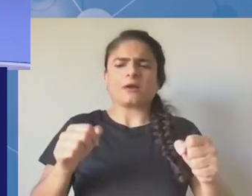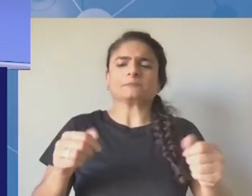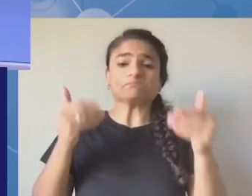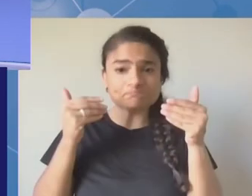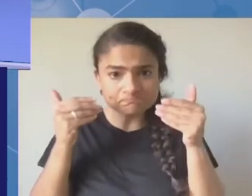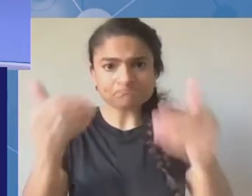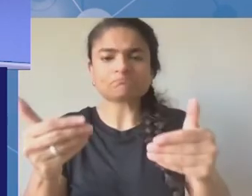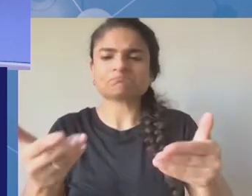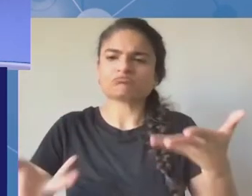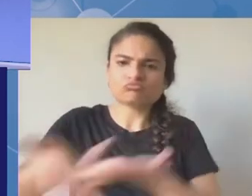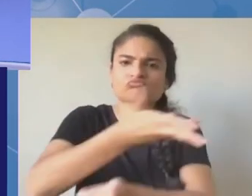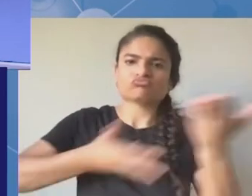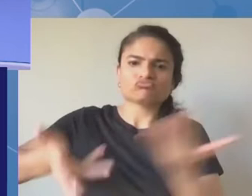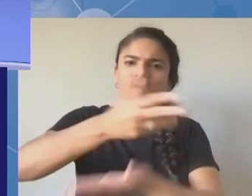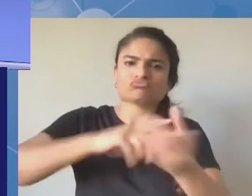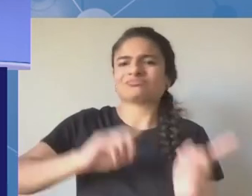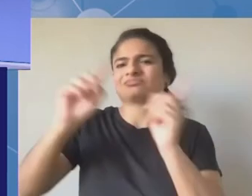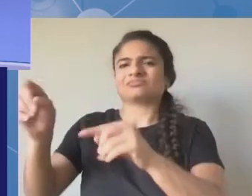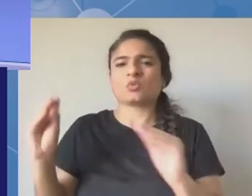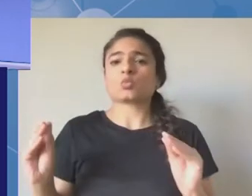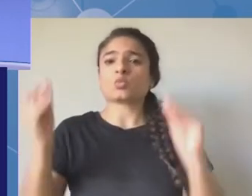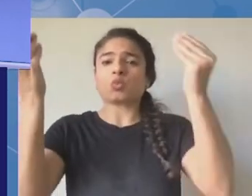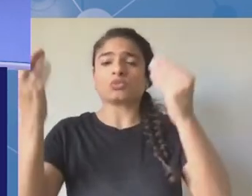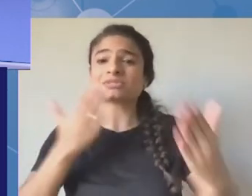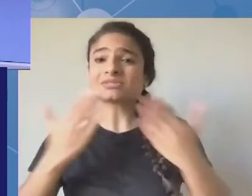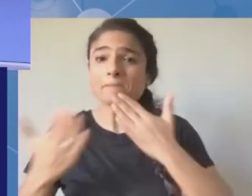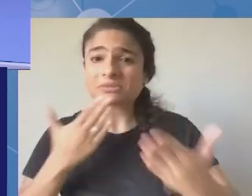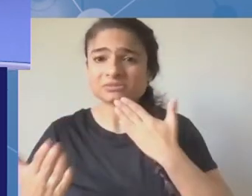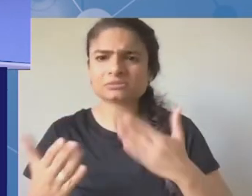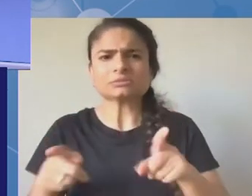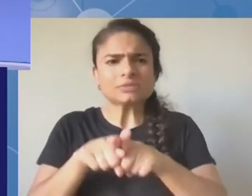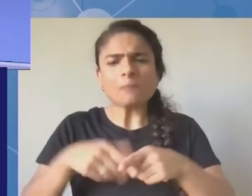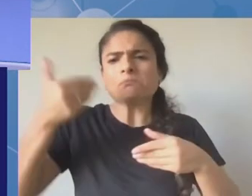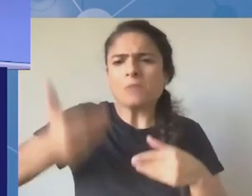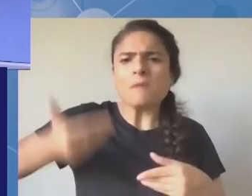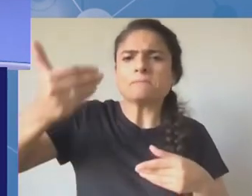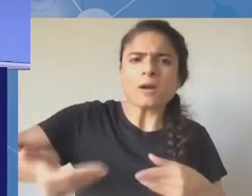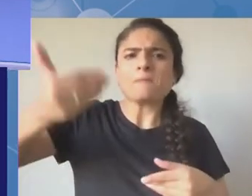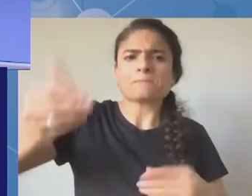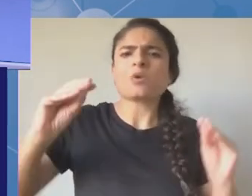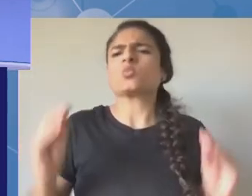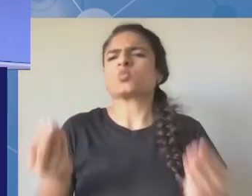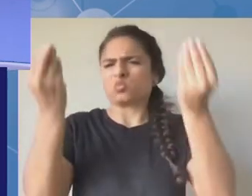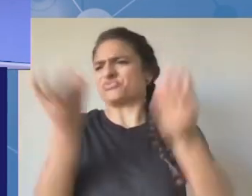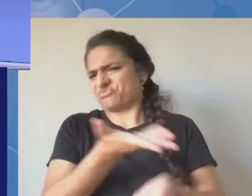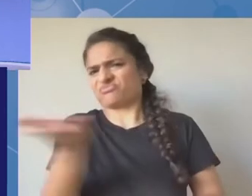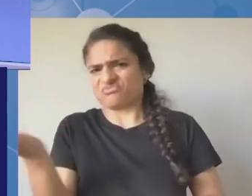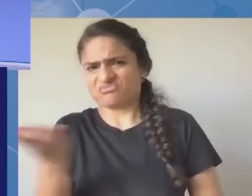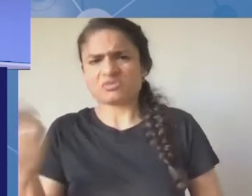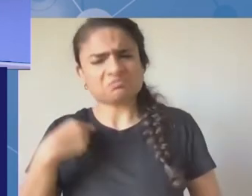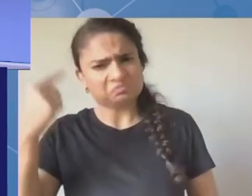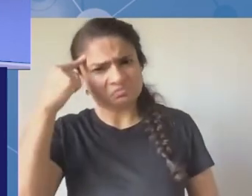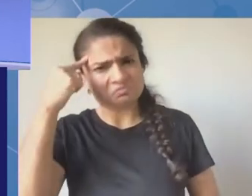الجيل الشاب في النقاش. أثناء قمة الشباب يجب إعطاء